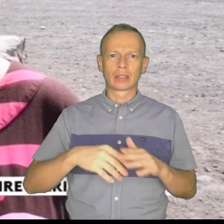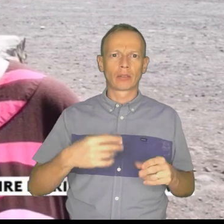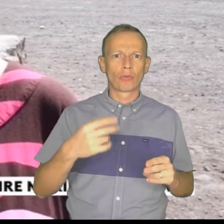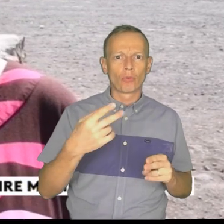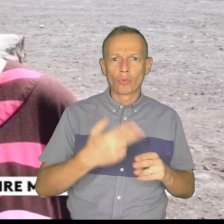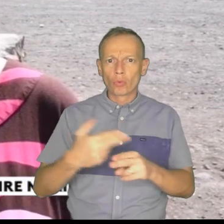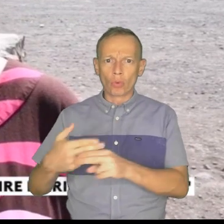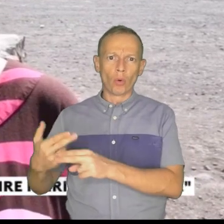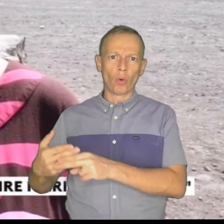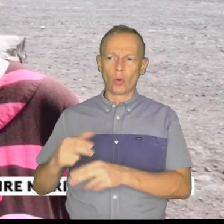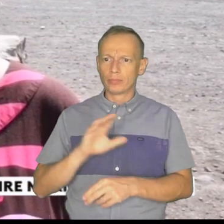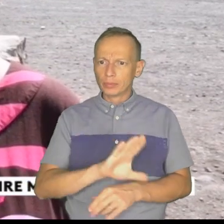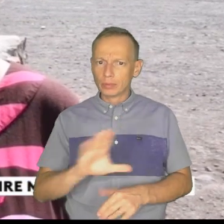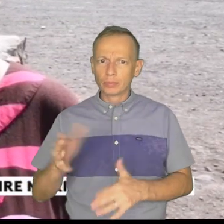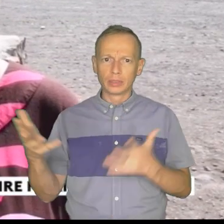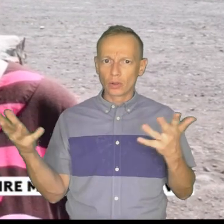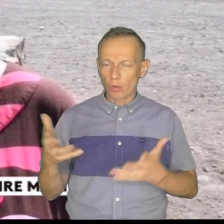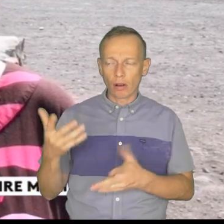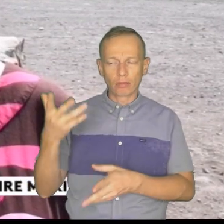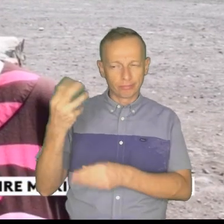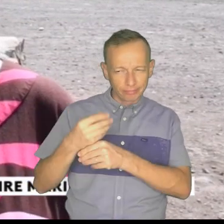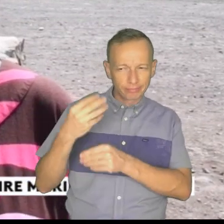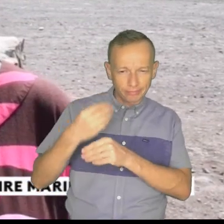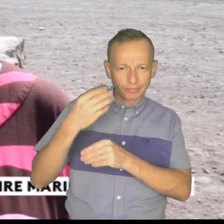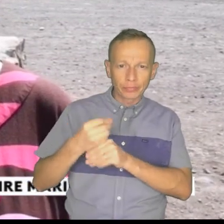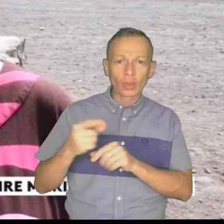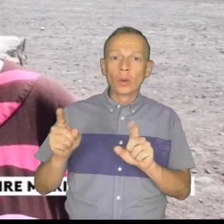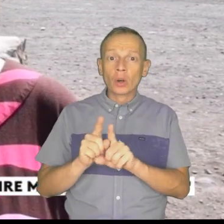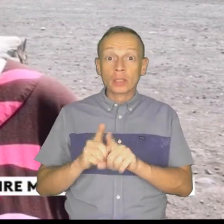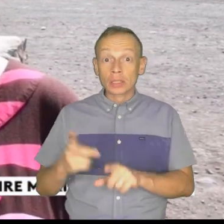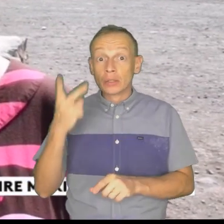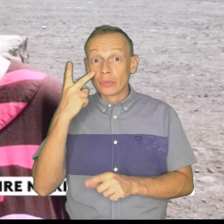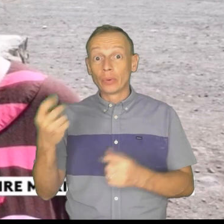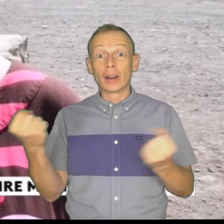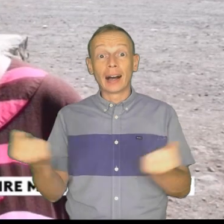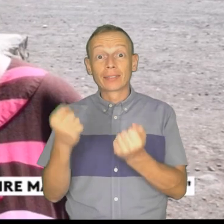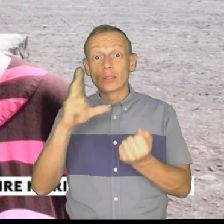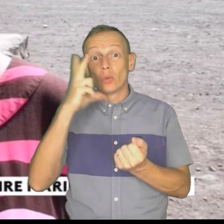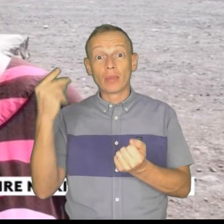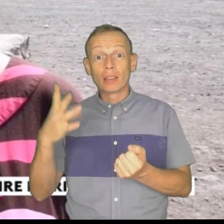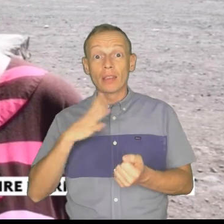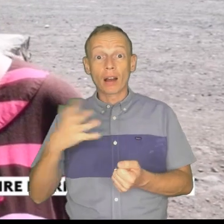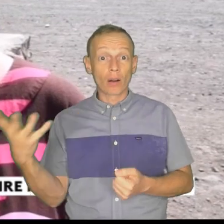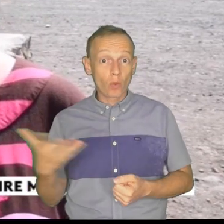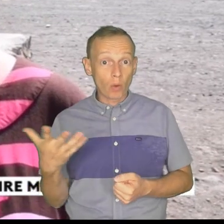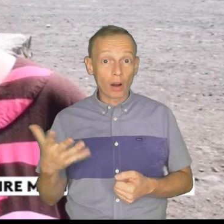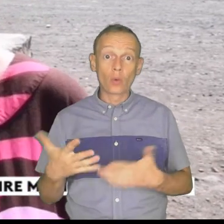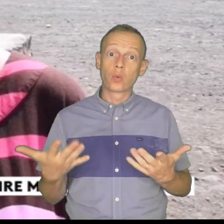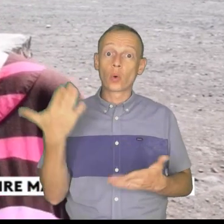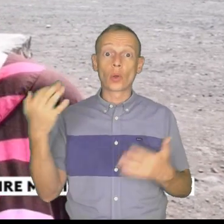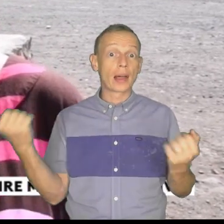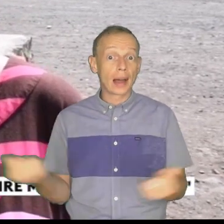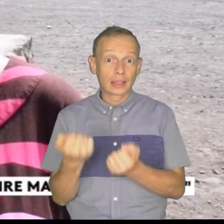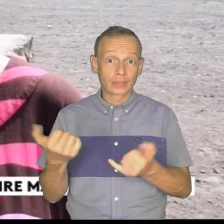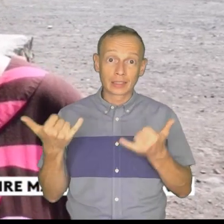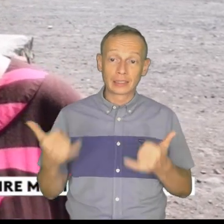les noms qui apparaissent dans l'aire marine éducative. On a aussi vu les activités humaines, les activités